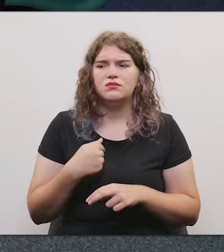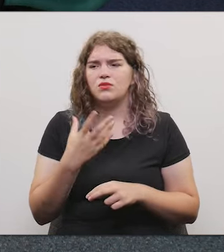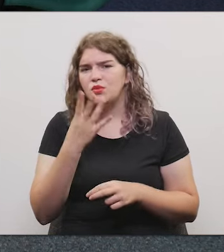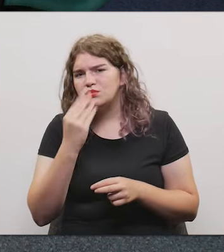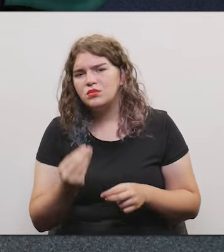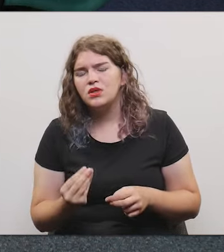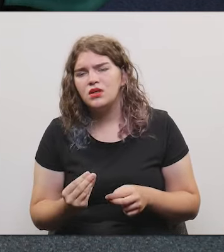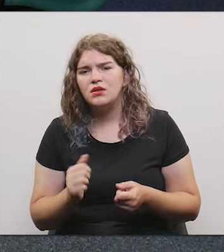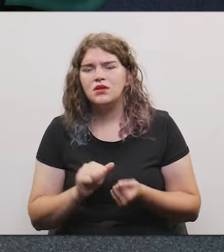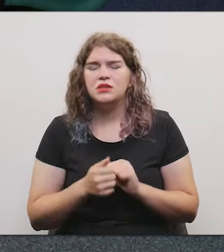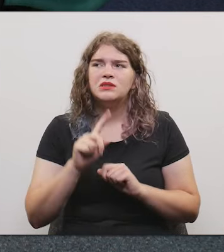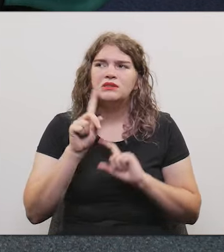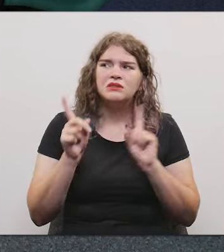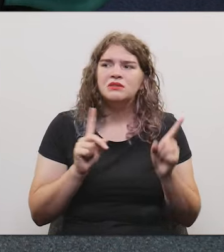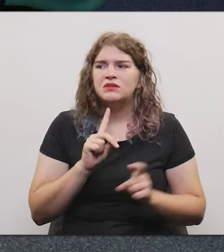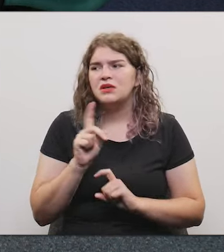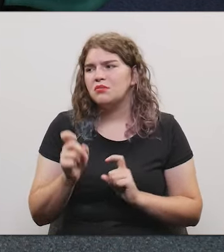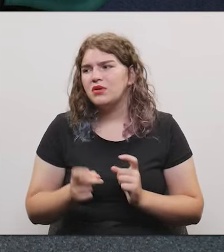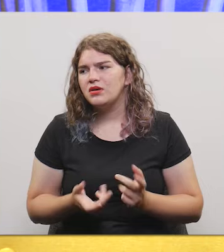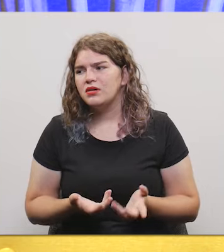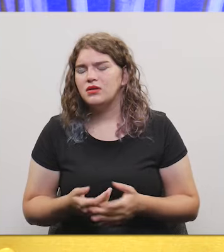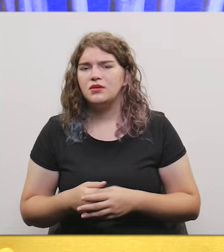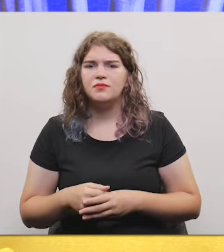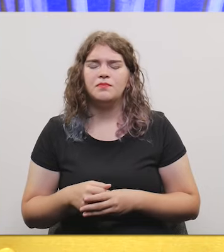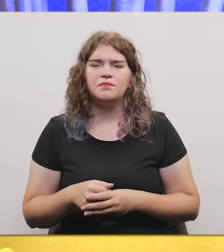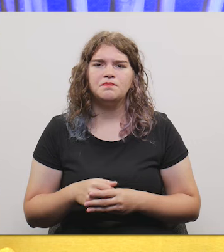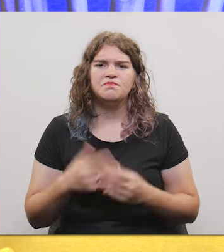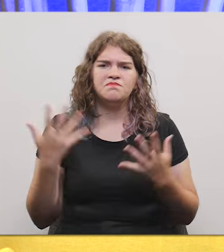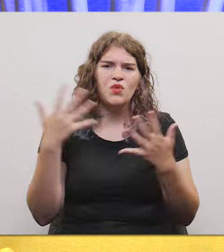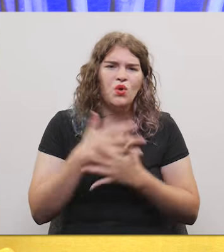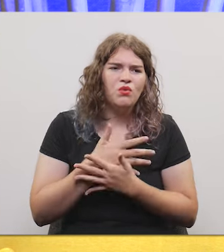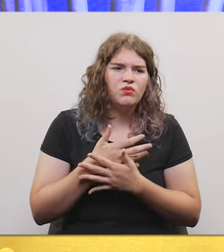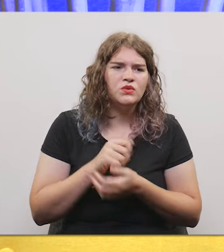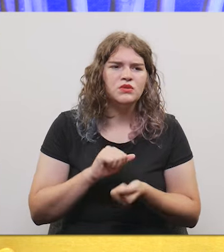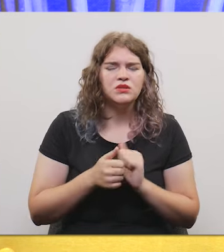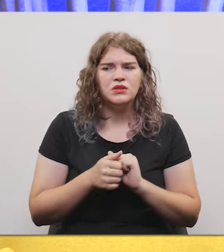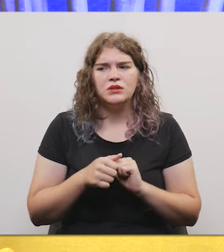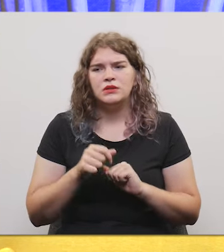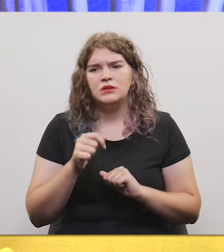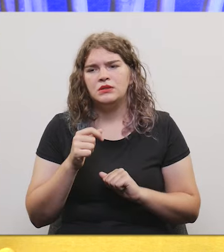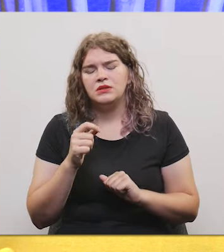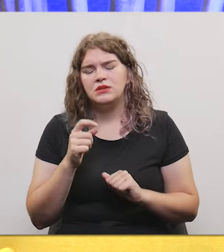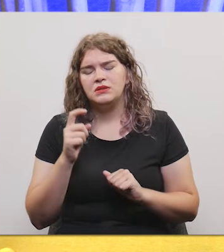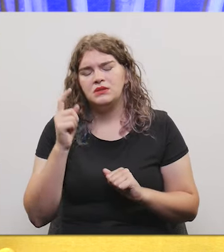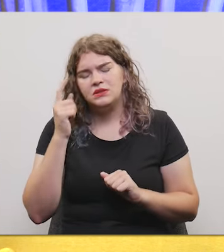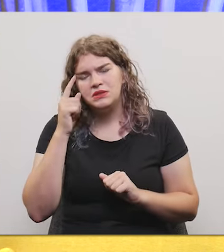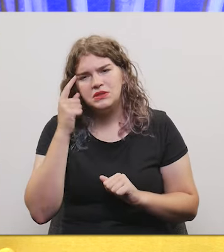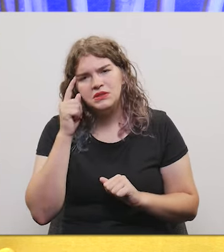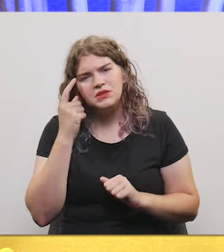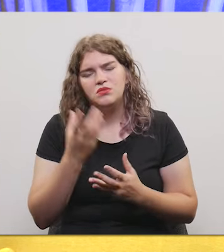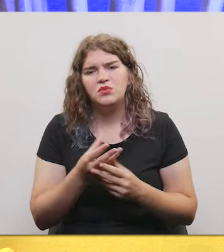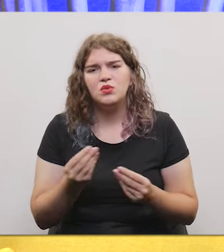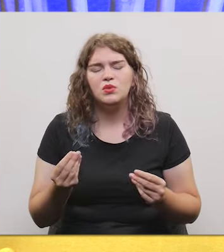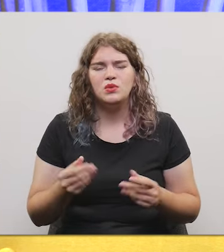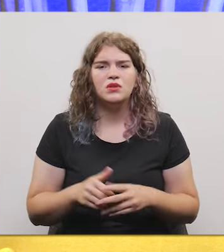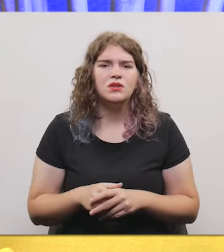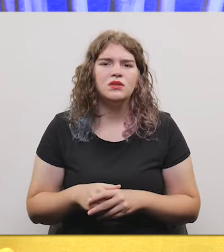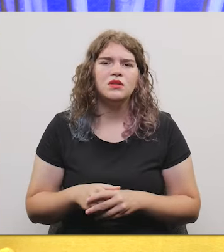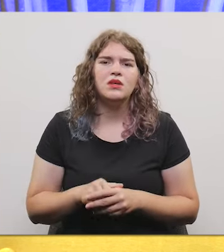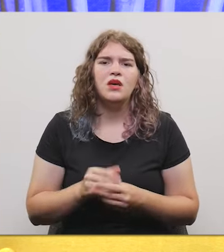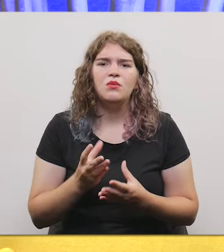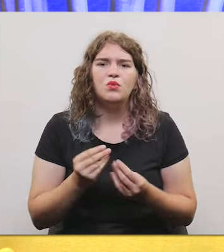neînțelegeri, frustrări, întrebări, confuzie, îndoială, foarte